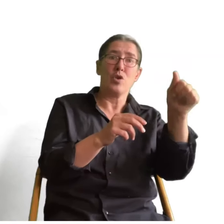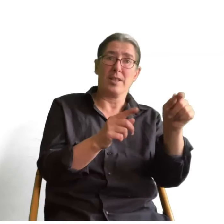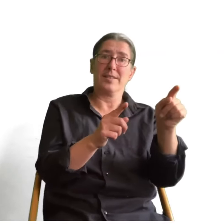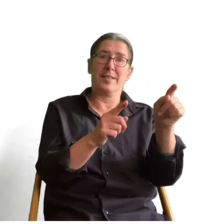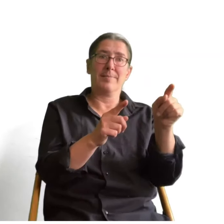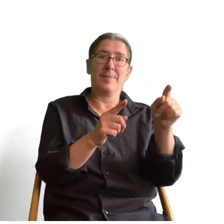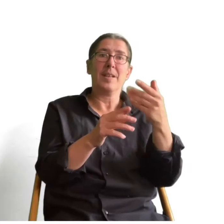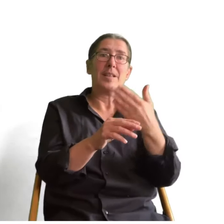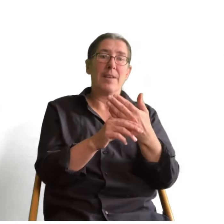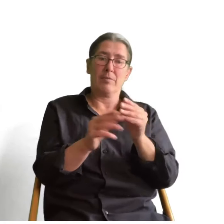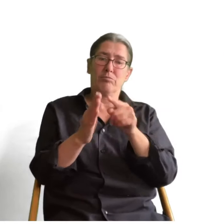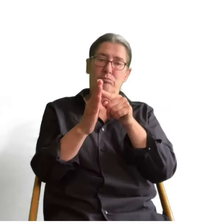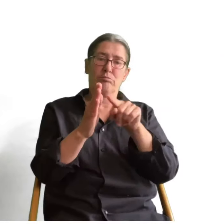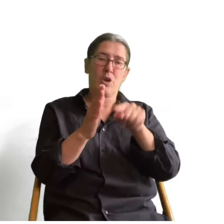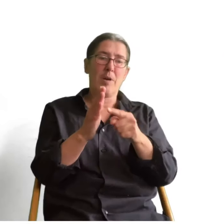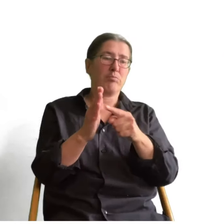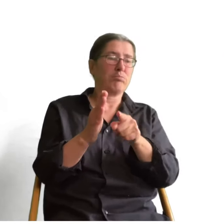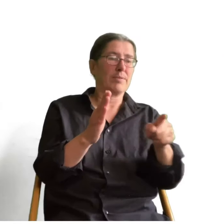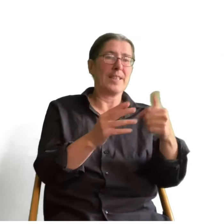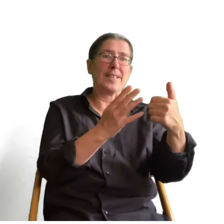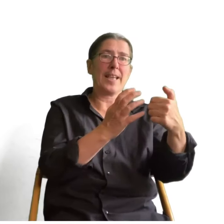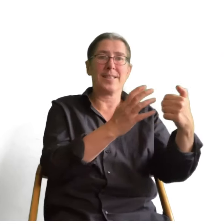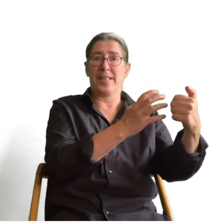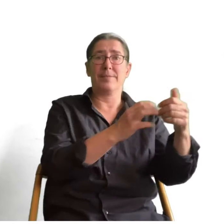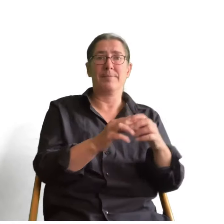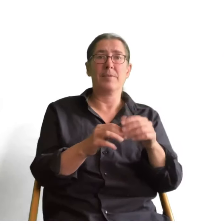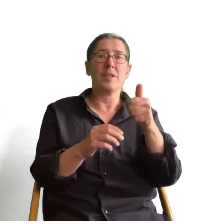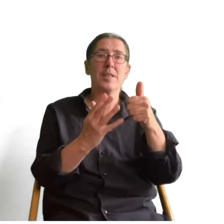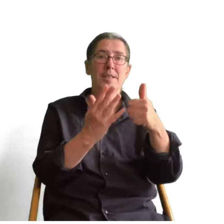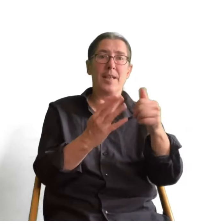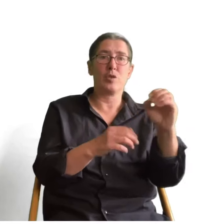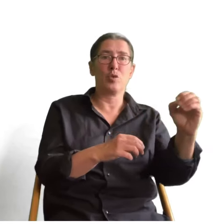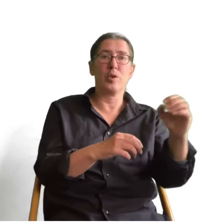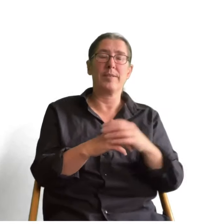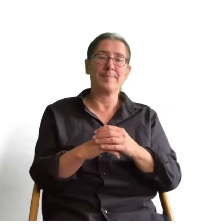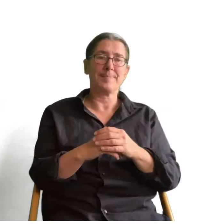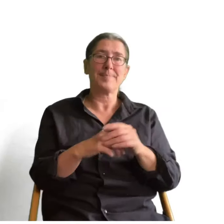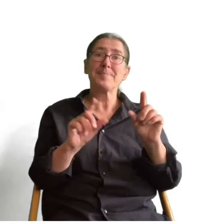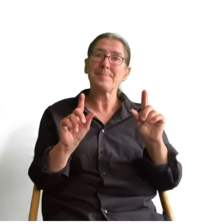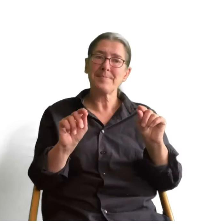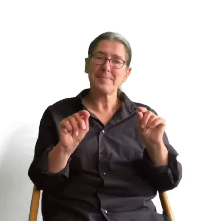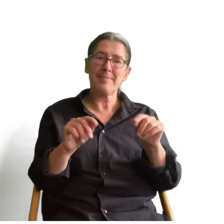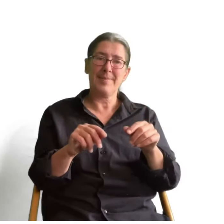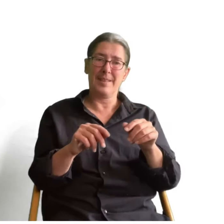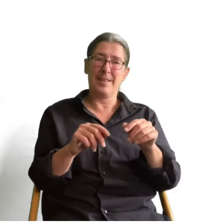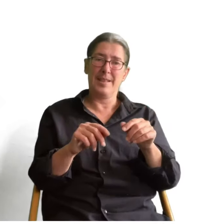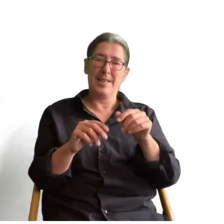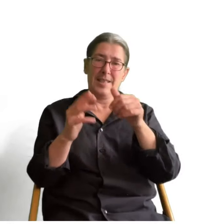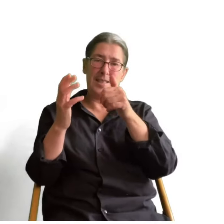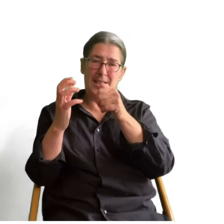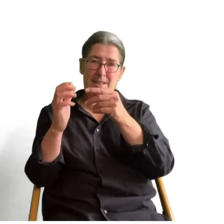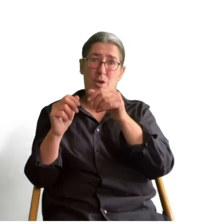deswegen schreiben wir die 60 hier rein. Also, praktisch wären dann die